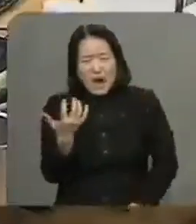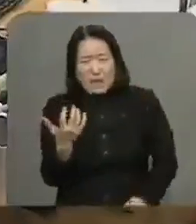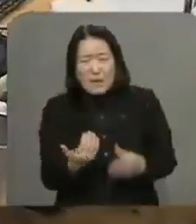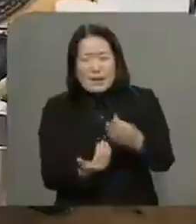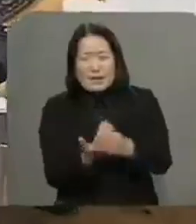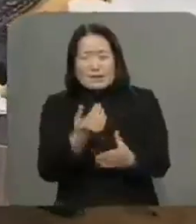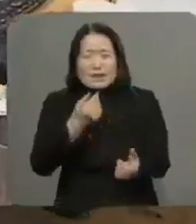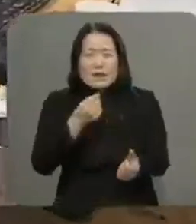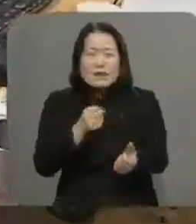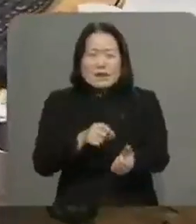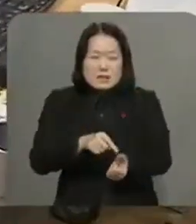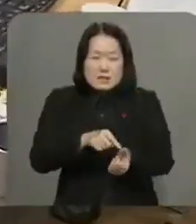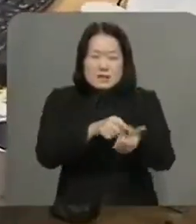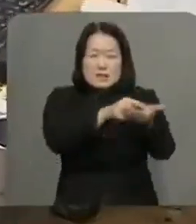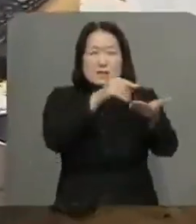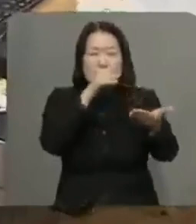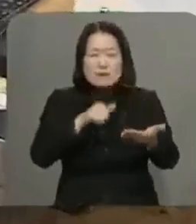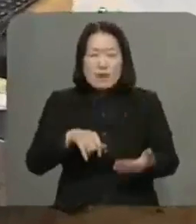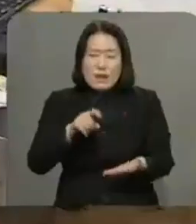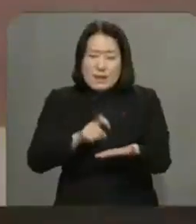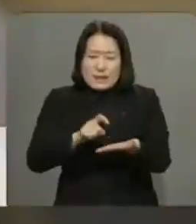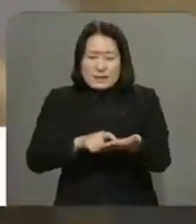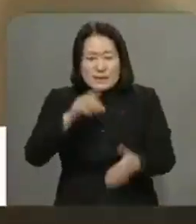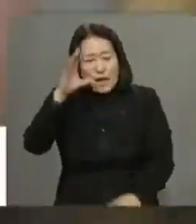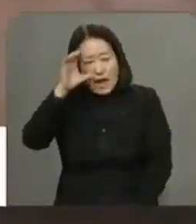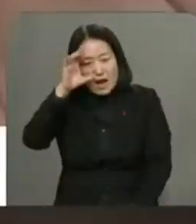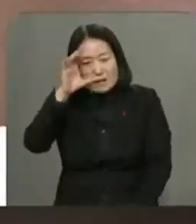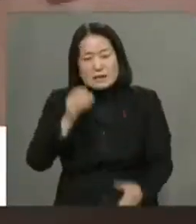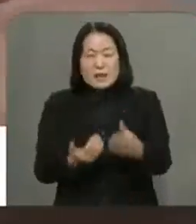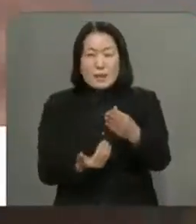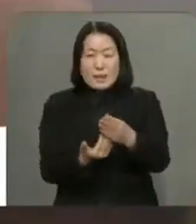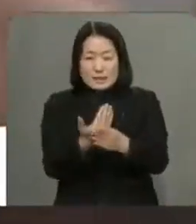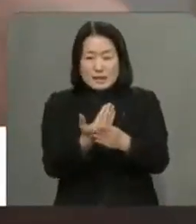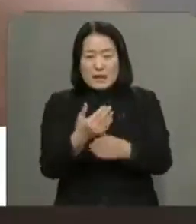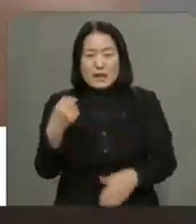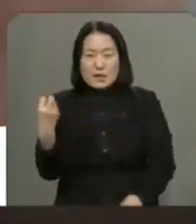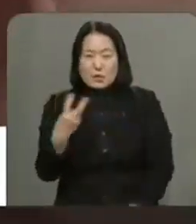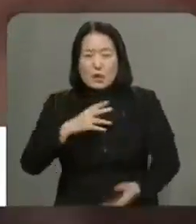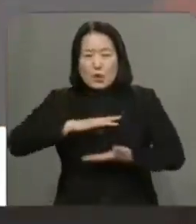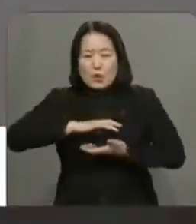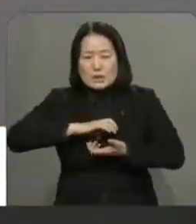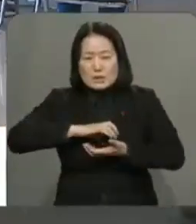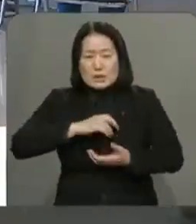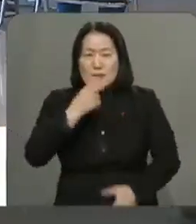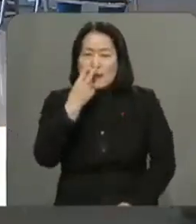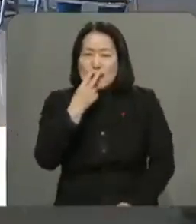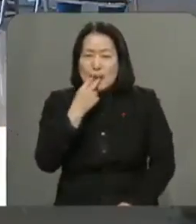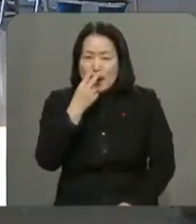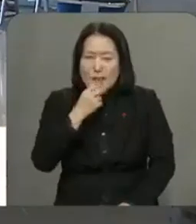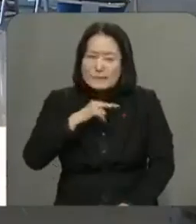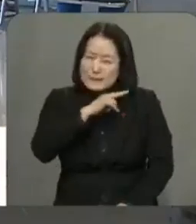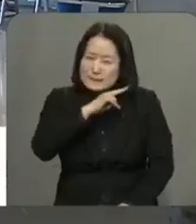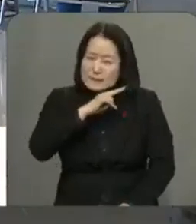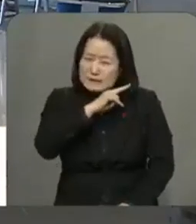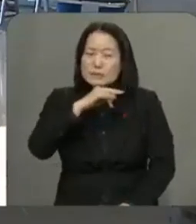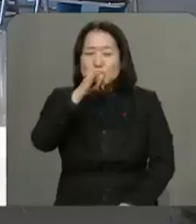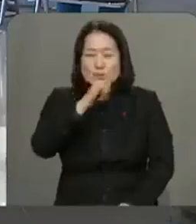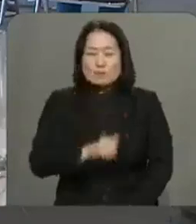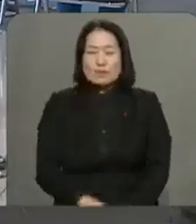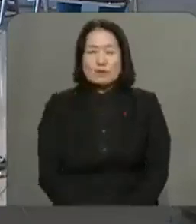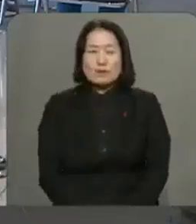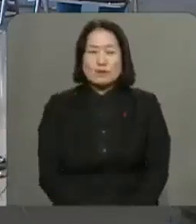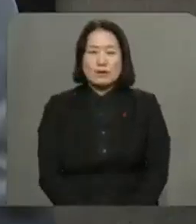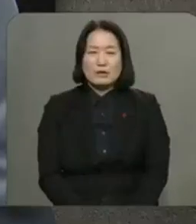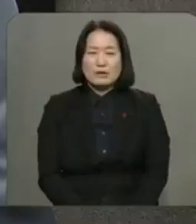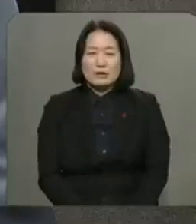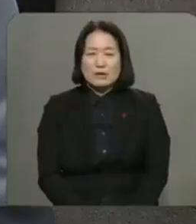접수됐습니다 이 가운데 급성 알레르기 반응이나 나 필라테스의 신금이 암이나 심장 0 의심 차례도 있습니다 아